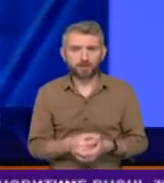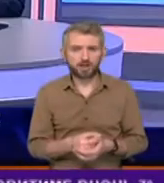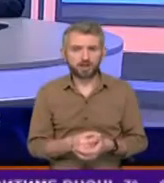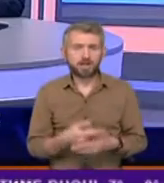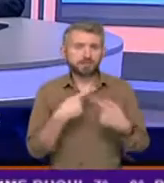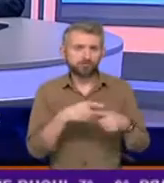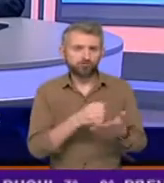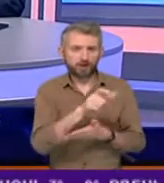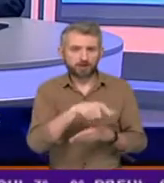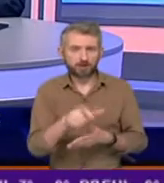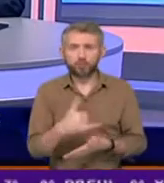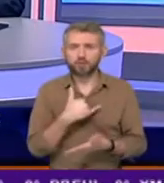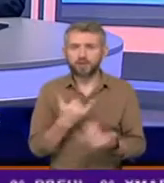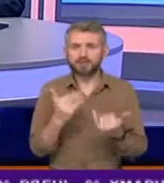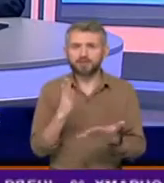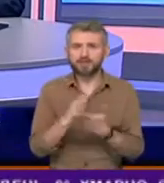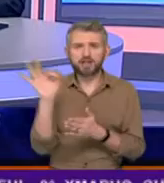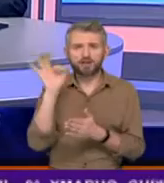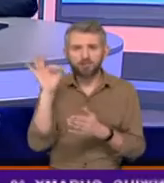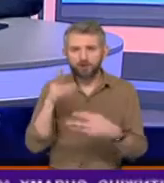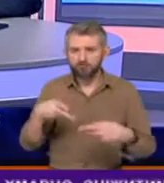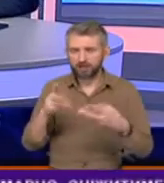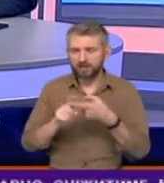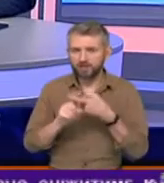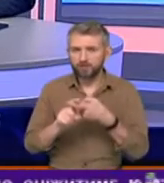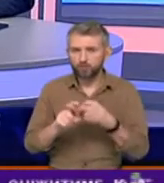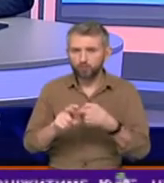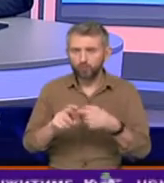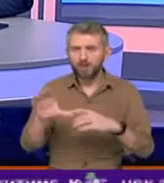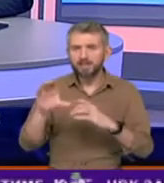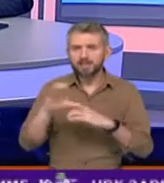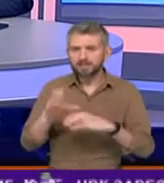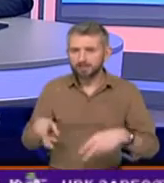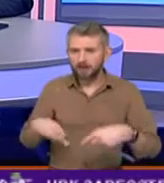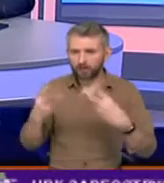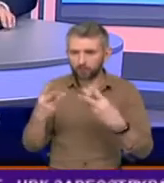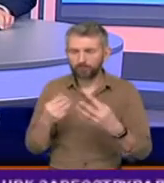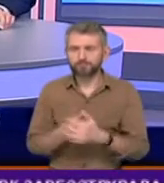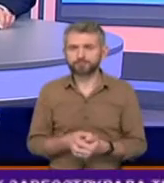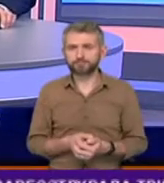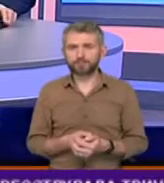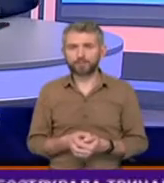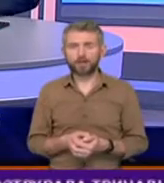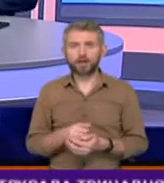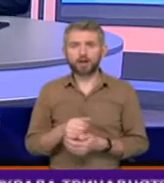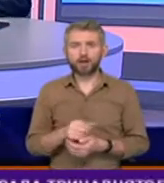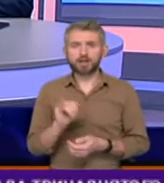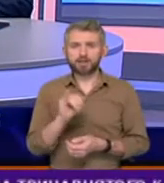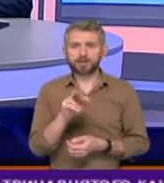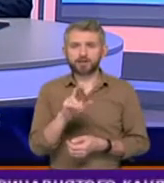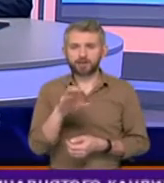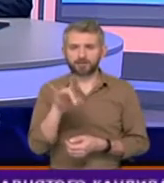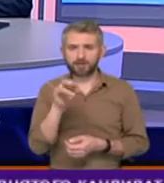кандидатами в нас будуть, зараз так. є Німеччина на зв'язку скайпом до розмови. А потім я ще до Німеччини. Так, долучається Ірина Ястреб,